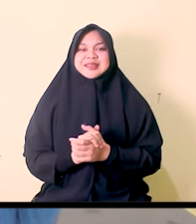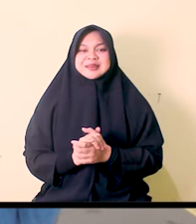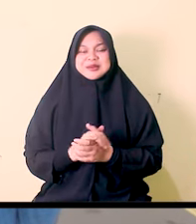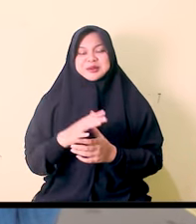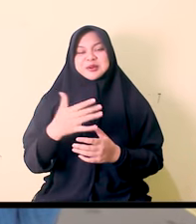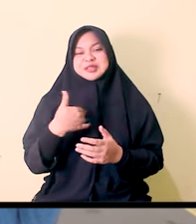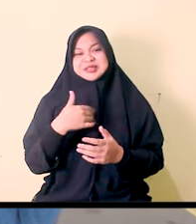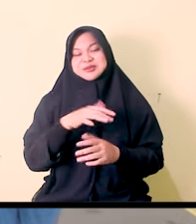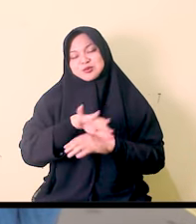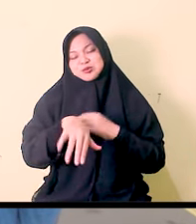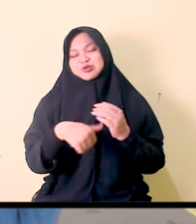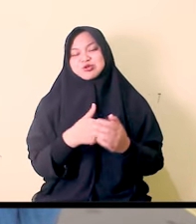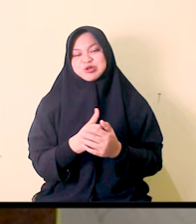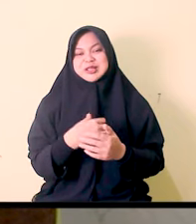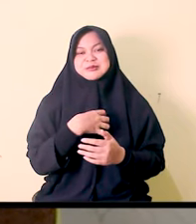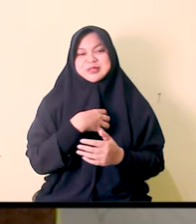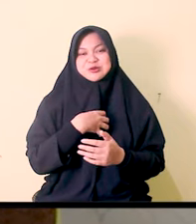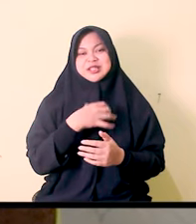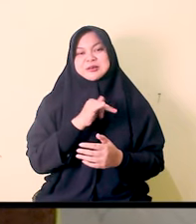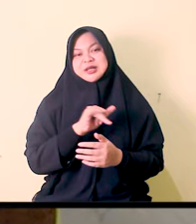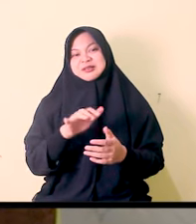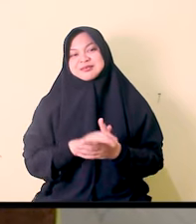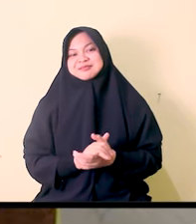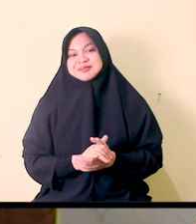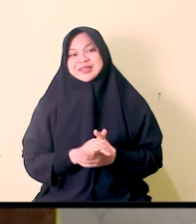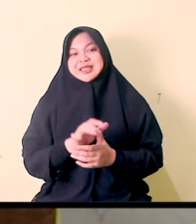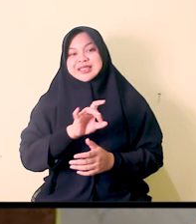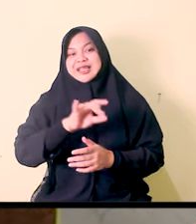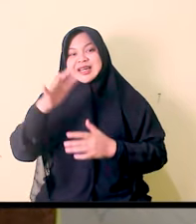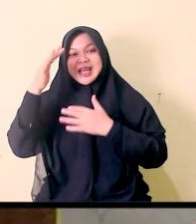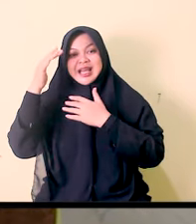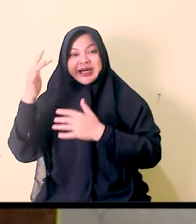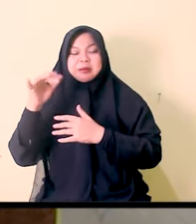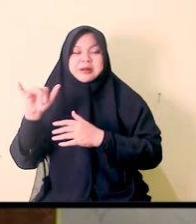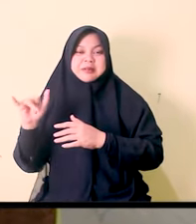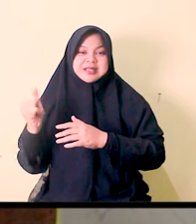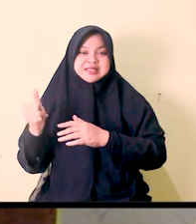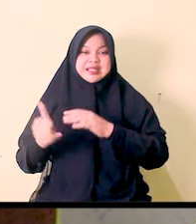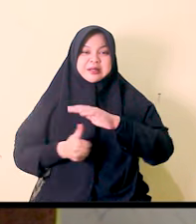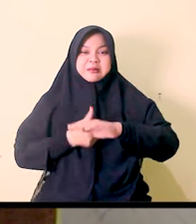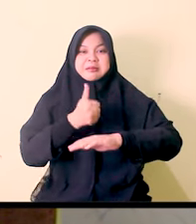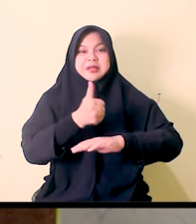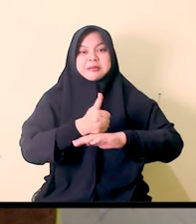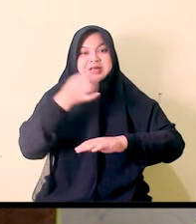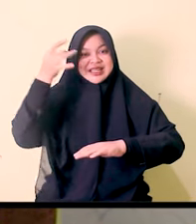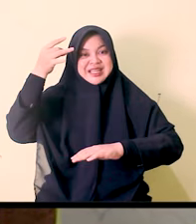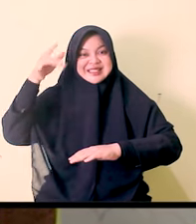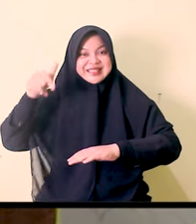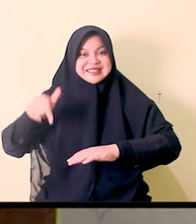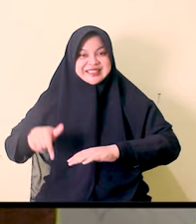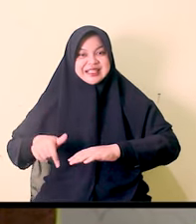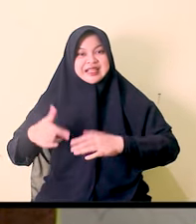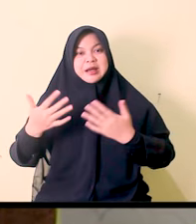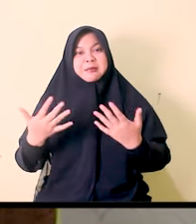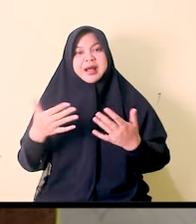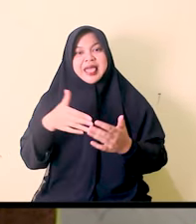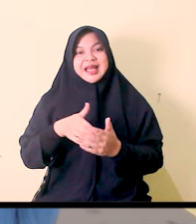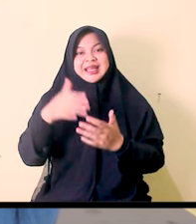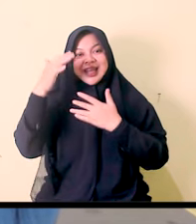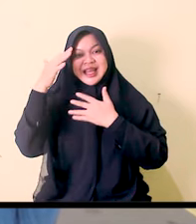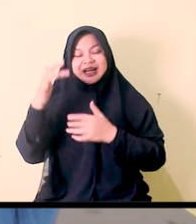maksud saya seperti itu selain harapan untuk menjadi pemimpin di di desa trebungan apa lagi nih